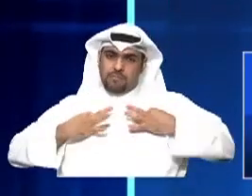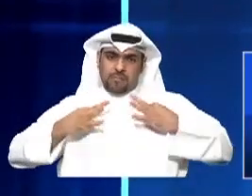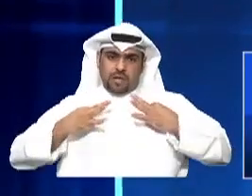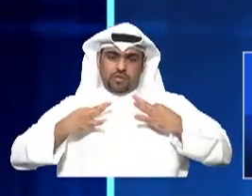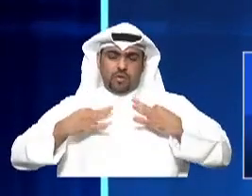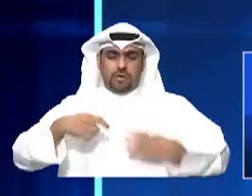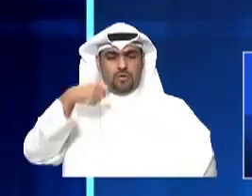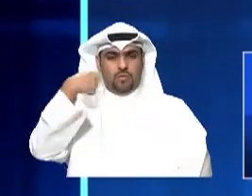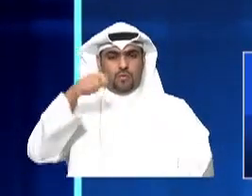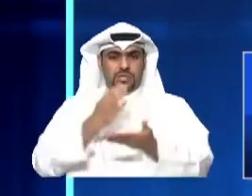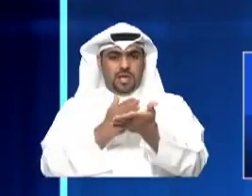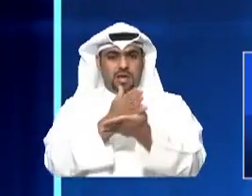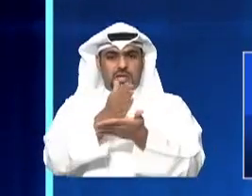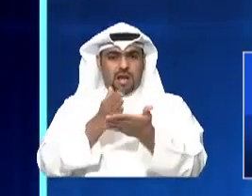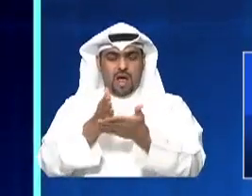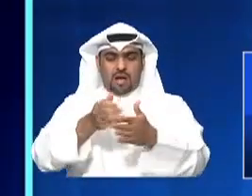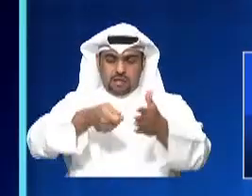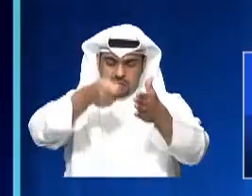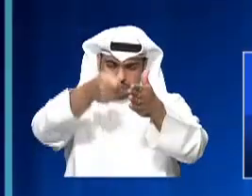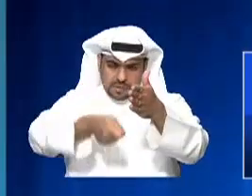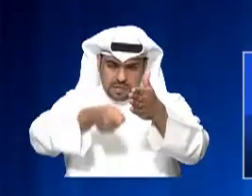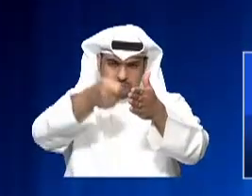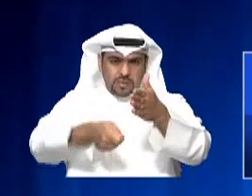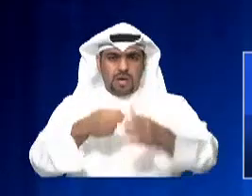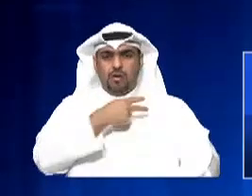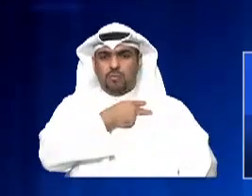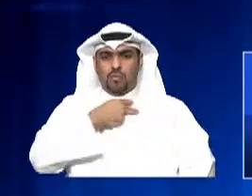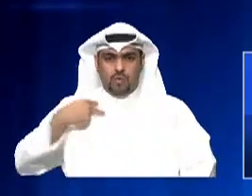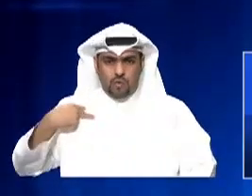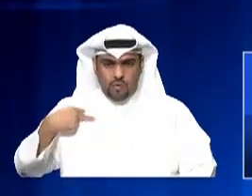والمواساة لحكومة وشعب العراق الشقيق